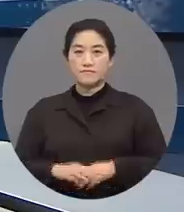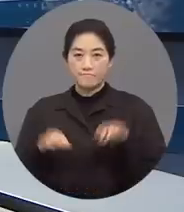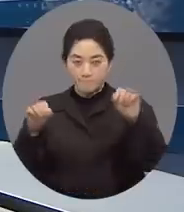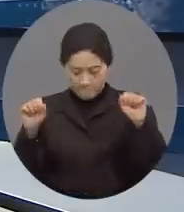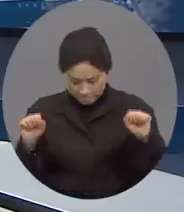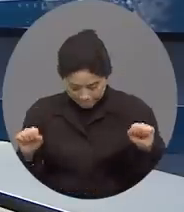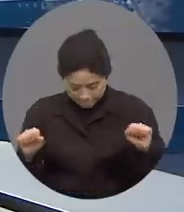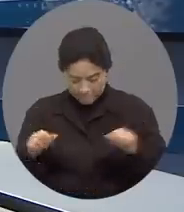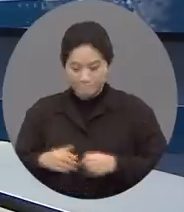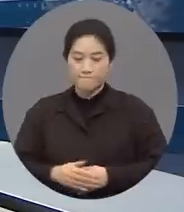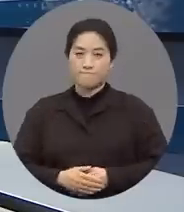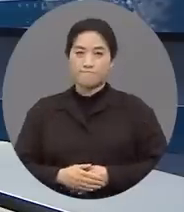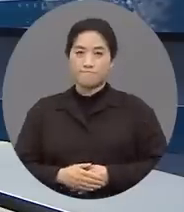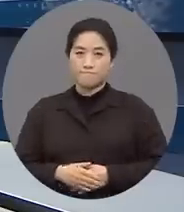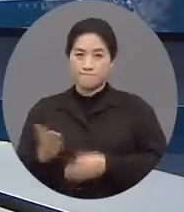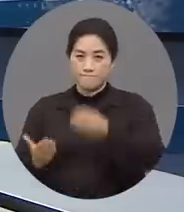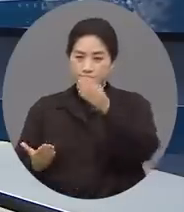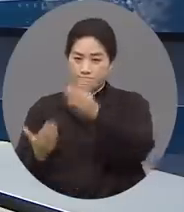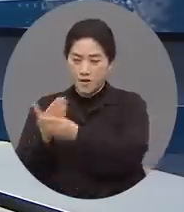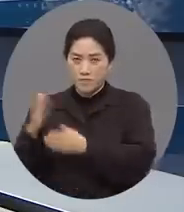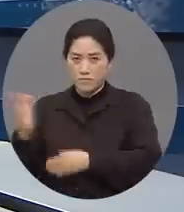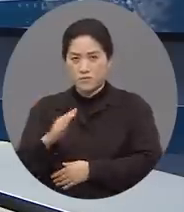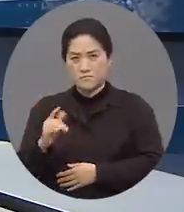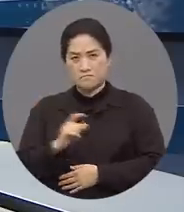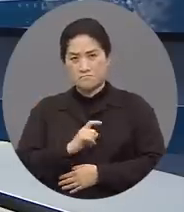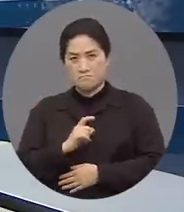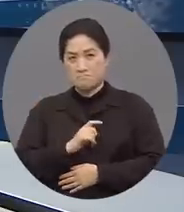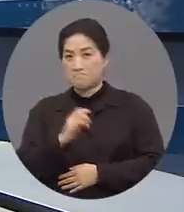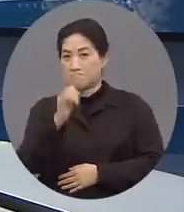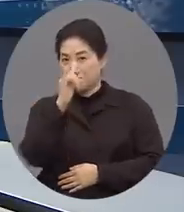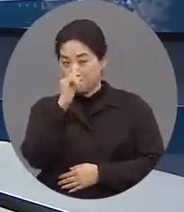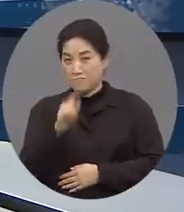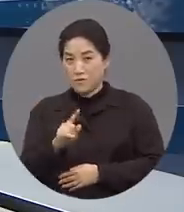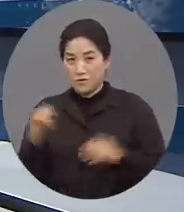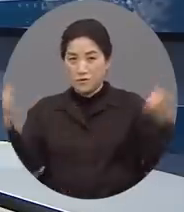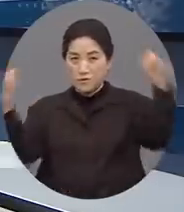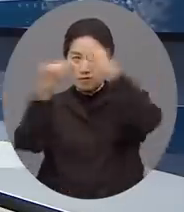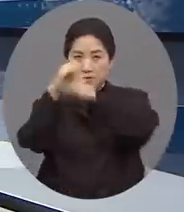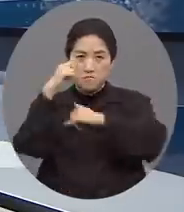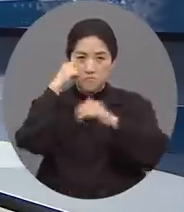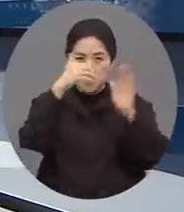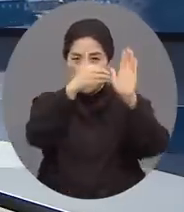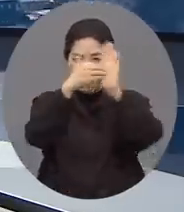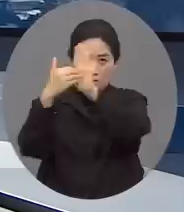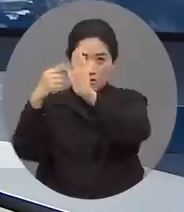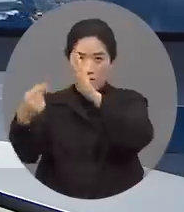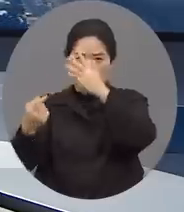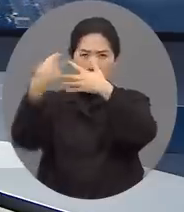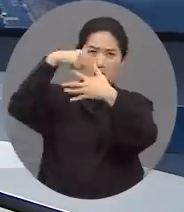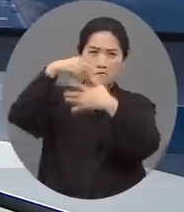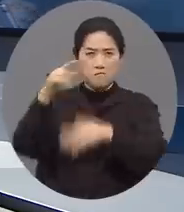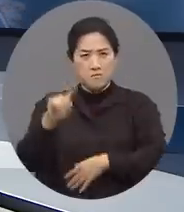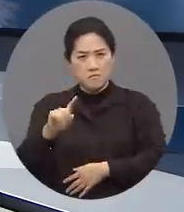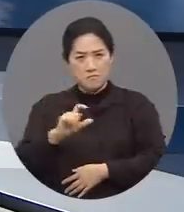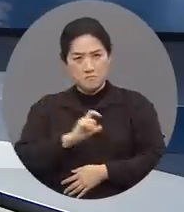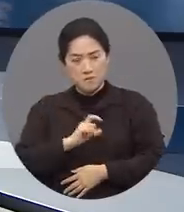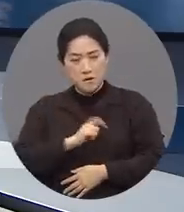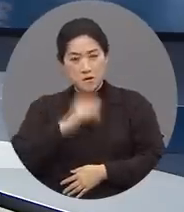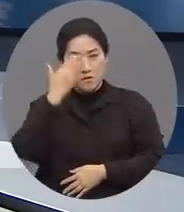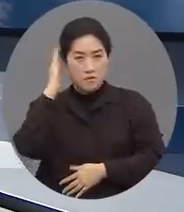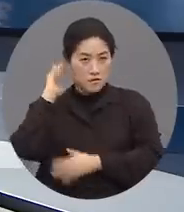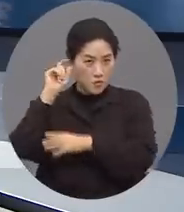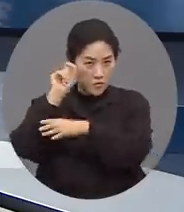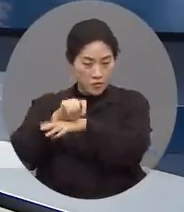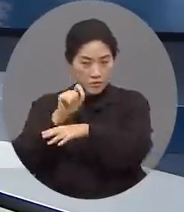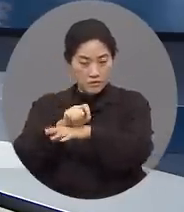여러분 안녕하십니까? 처음부터 의구심은 있었습니다. 비행 금지 구역까지 들어온 건 아닐까? 용산 대통령실까지 사진을